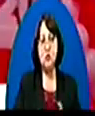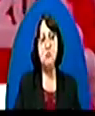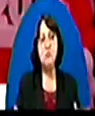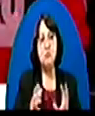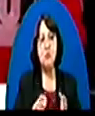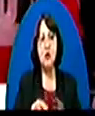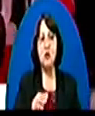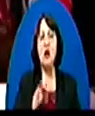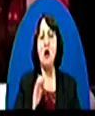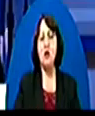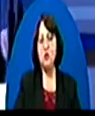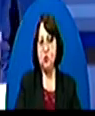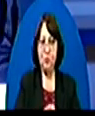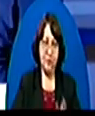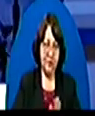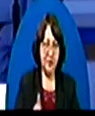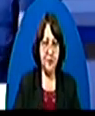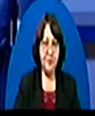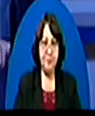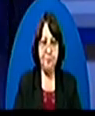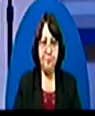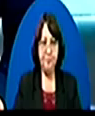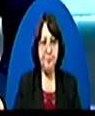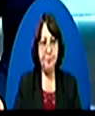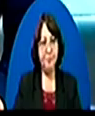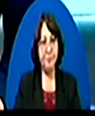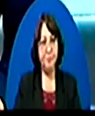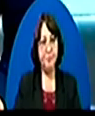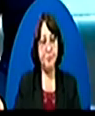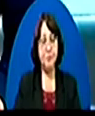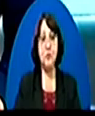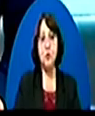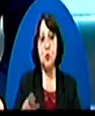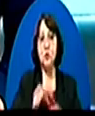уулзалт Тариалан сумаас эхэлнэ. Улсын хурлын сонгуулийн